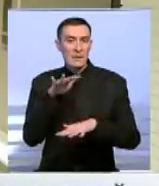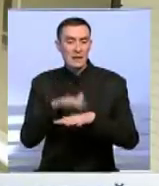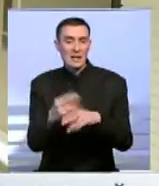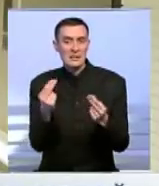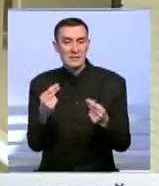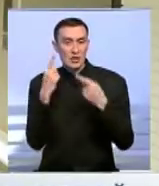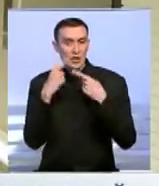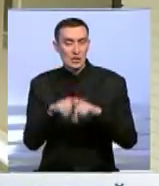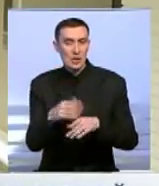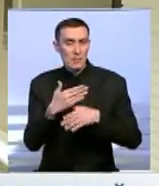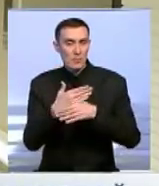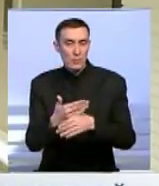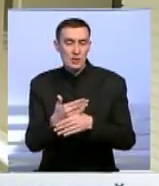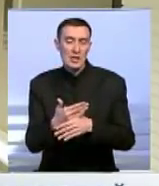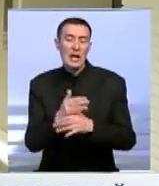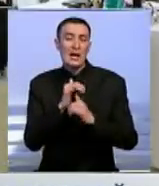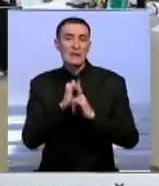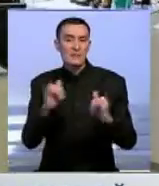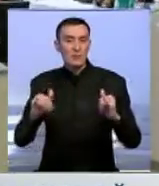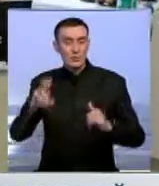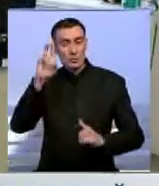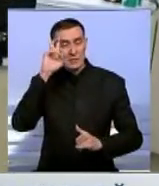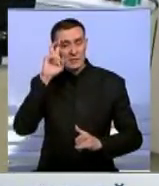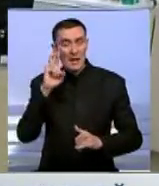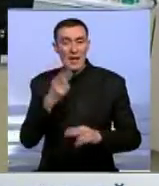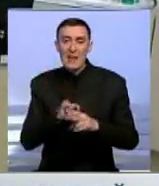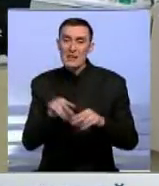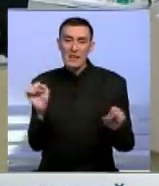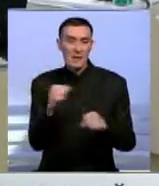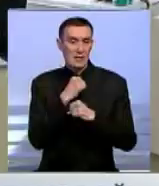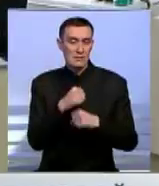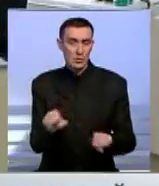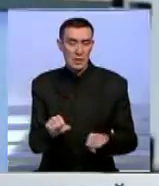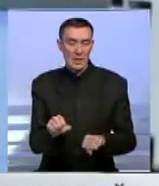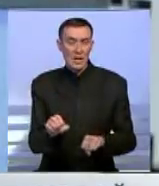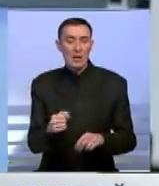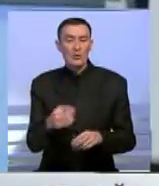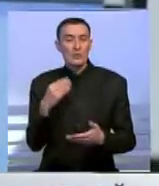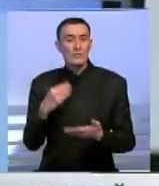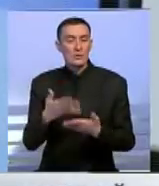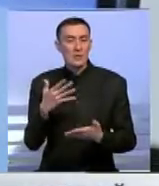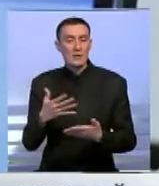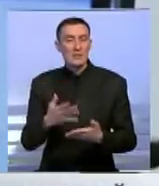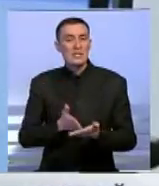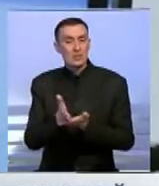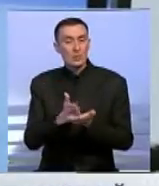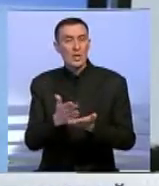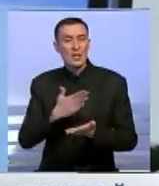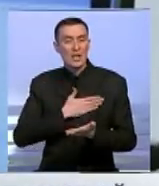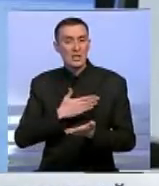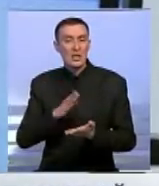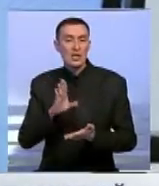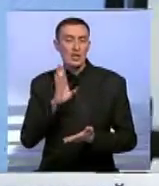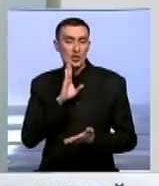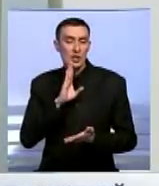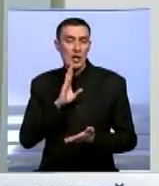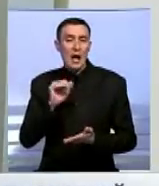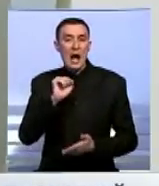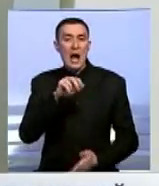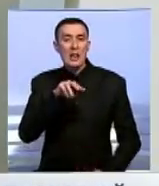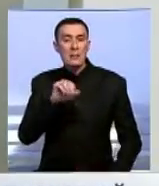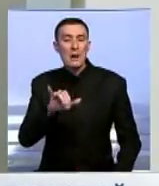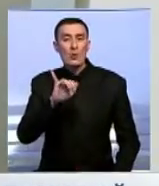финансовой и технической помощи для развивающихся стран практически невозможно. Здесь высоко ценят заслуги нашей соотечественницы Алмы